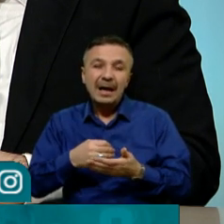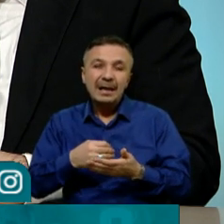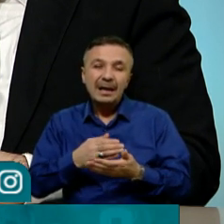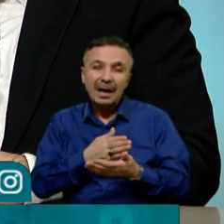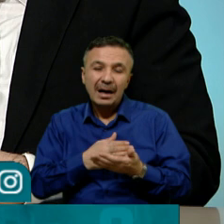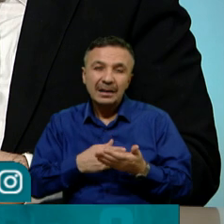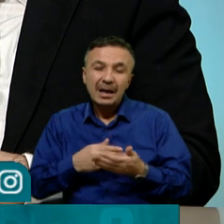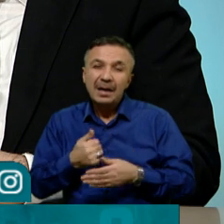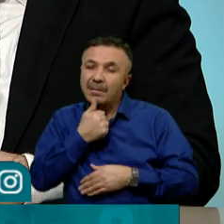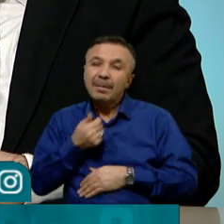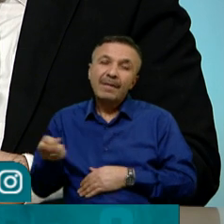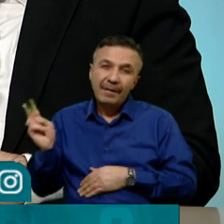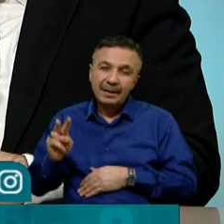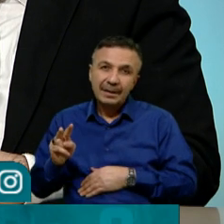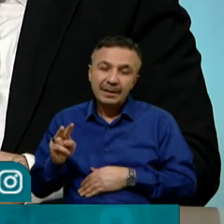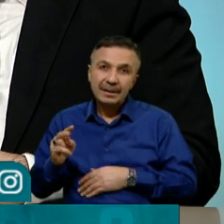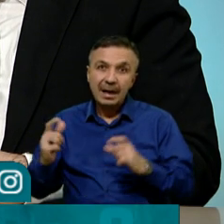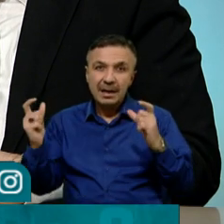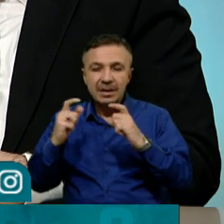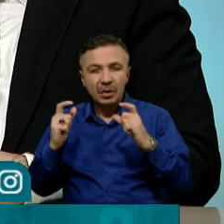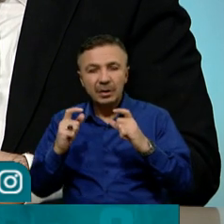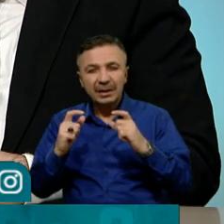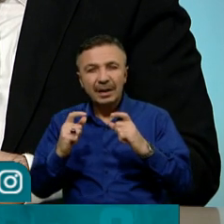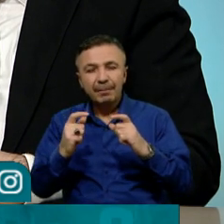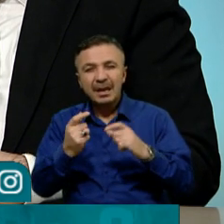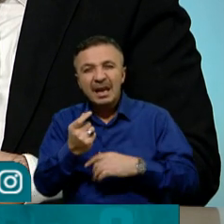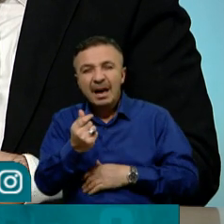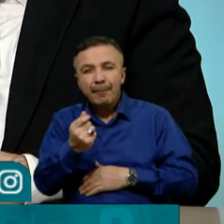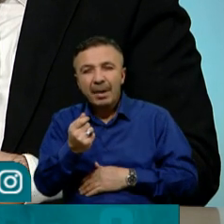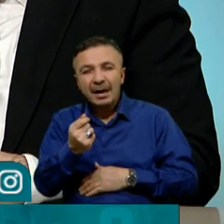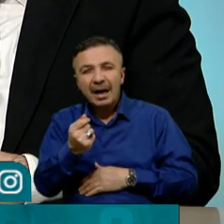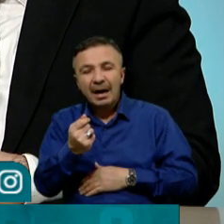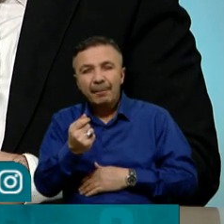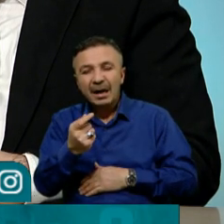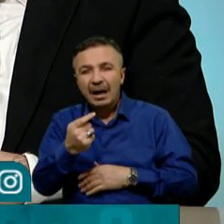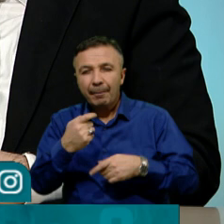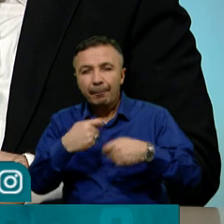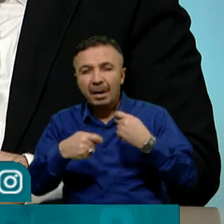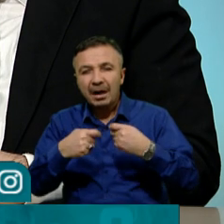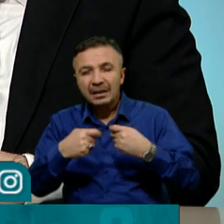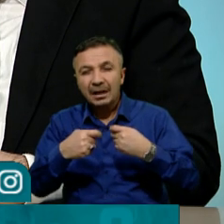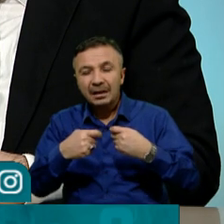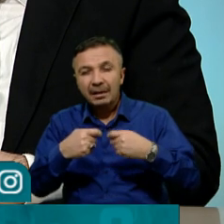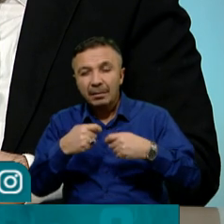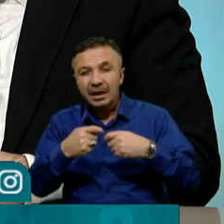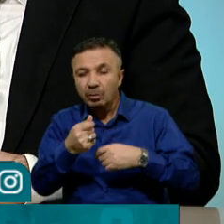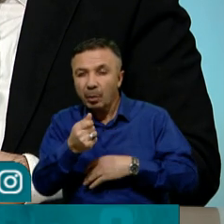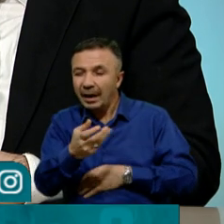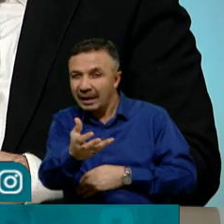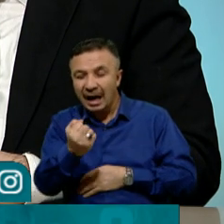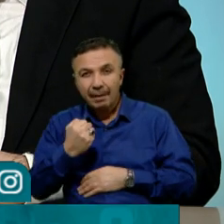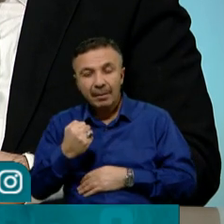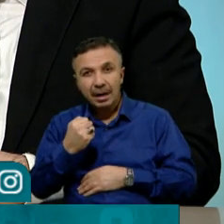babam vefat edince Sigorta'dan bize bir para çıktı Yani atmışsın civarında bir para verecekti bu parayı almak uygun mu